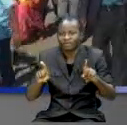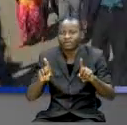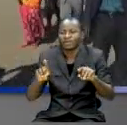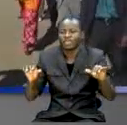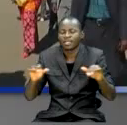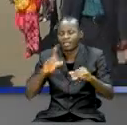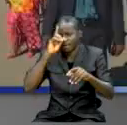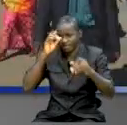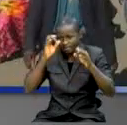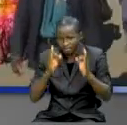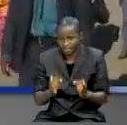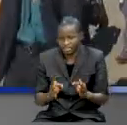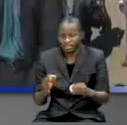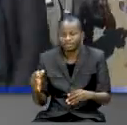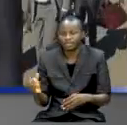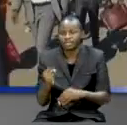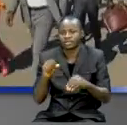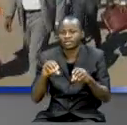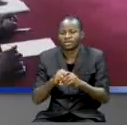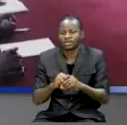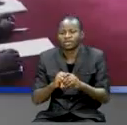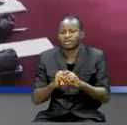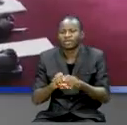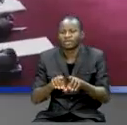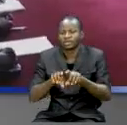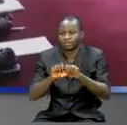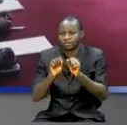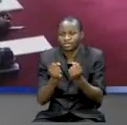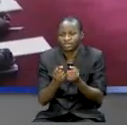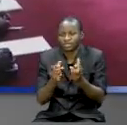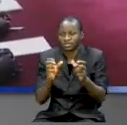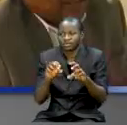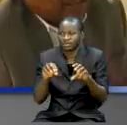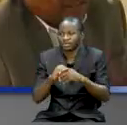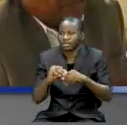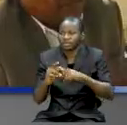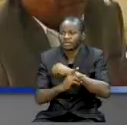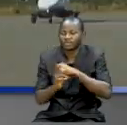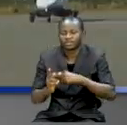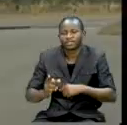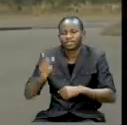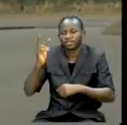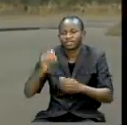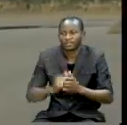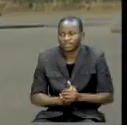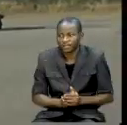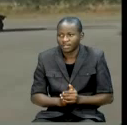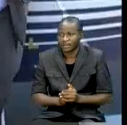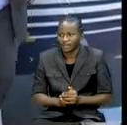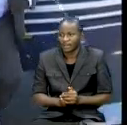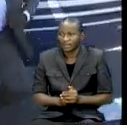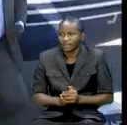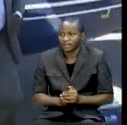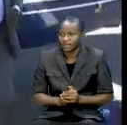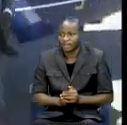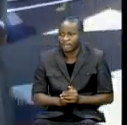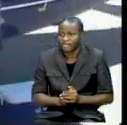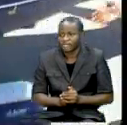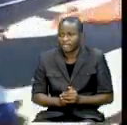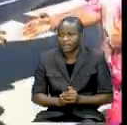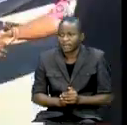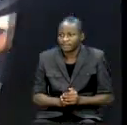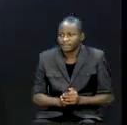prises dans le domaine de mines en province du Katanga. Diane Kasongo. Durant 72 heures de travail à